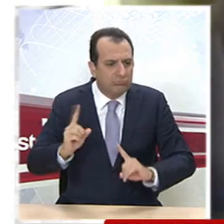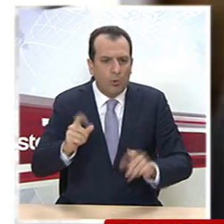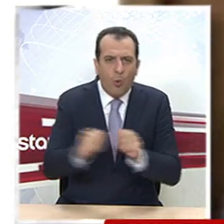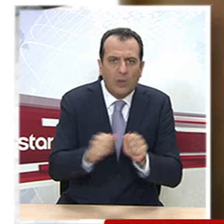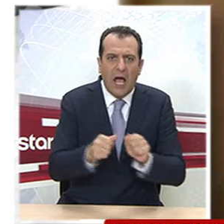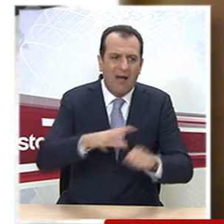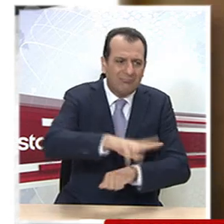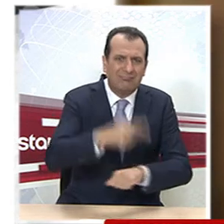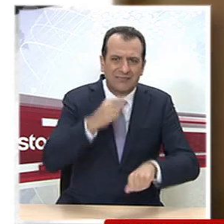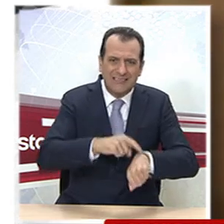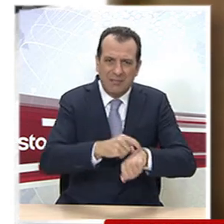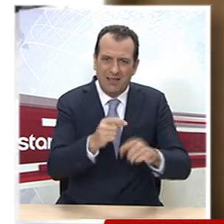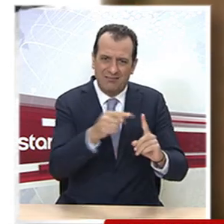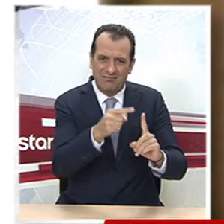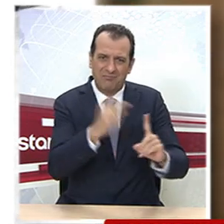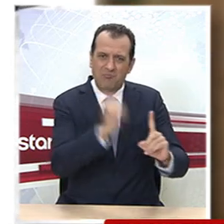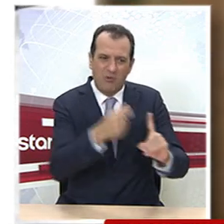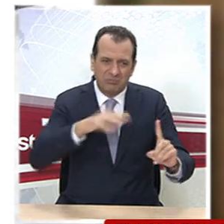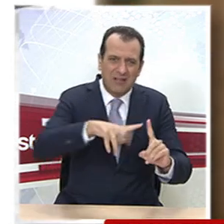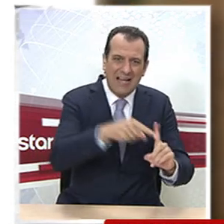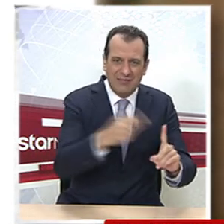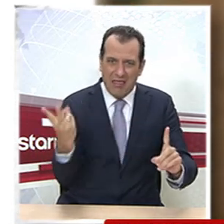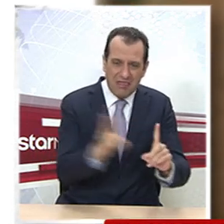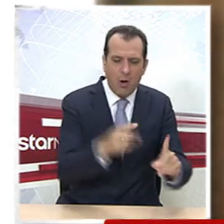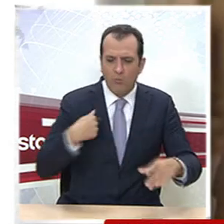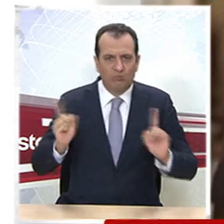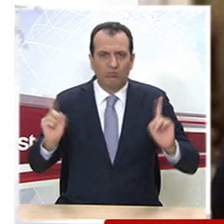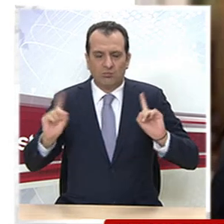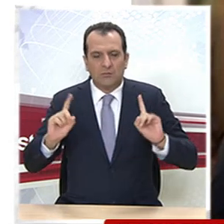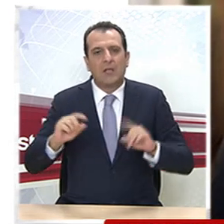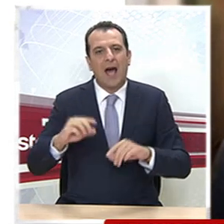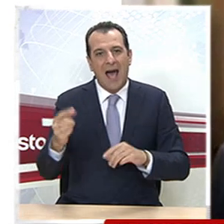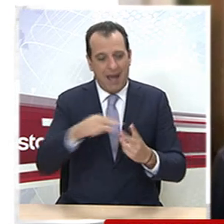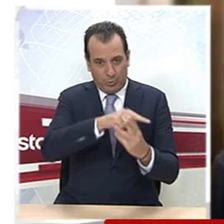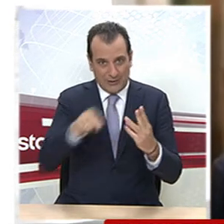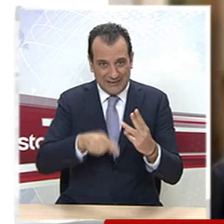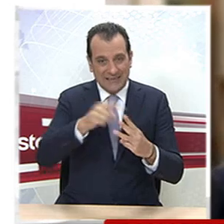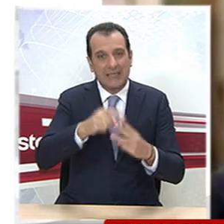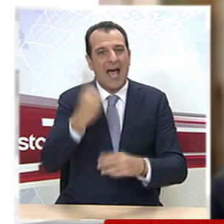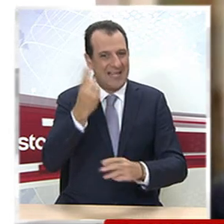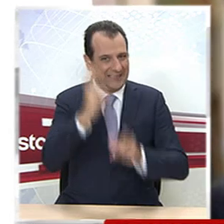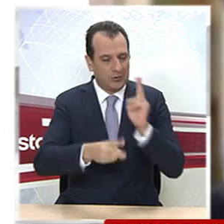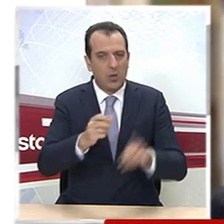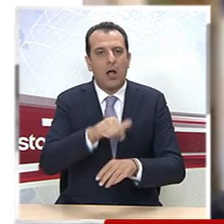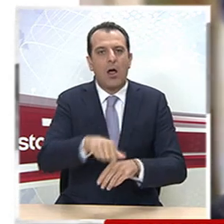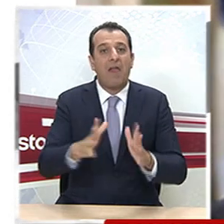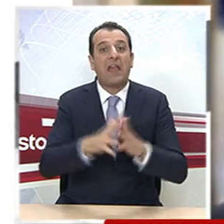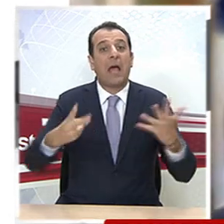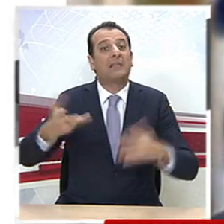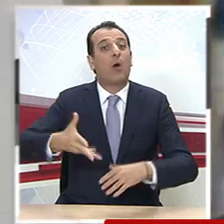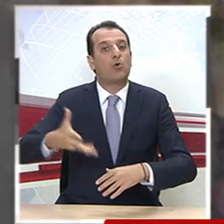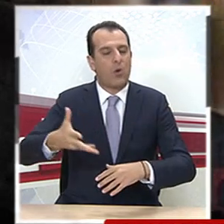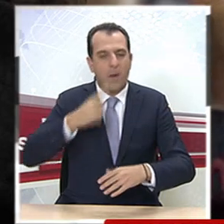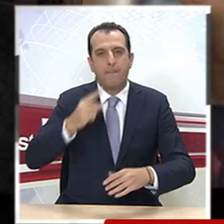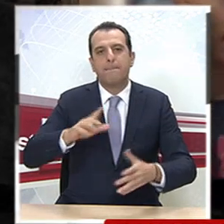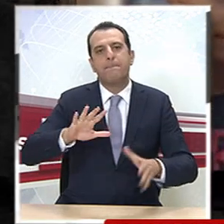κοντά στην περιοχή της, που έγινε το τραγικό περιστατικό. Να σου πω επίσης ότι ένας από τους δράστες, από τους κατηγορούμενους, είναι μόλις 17 ετών και